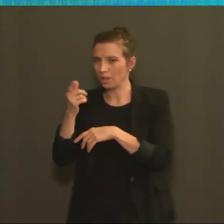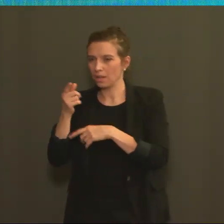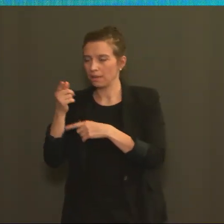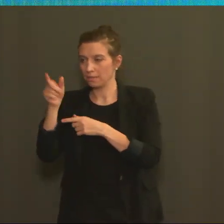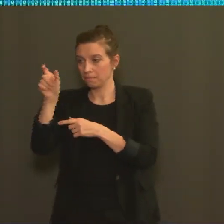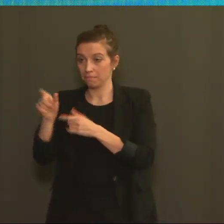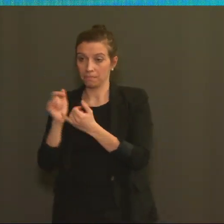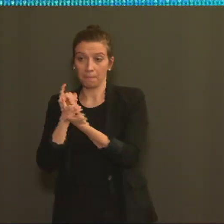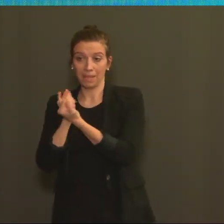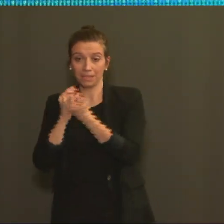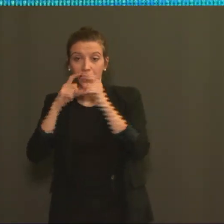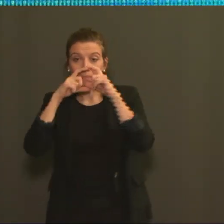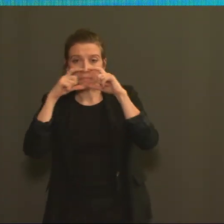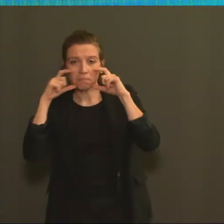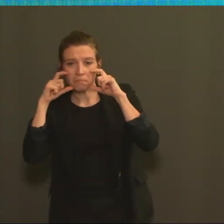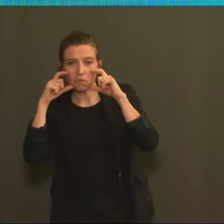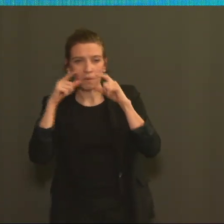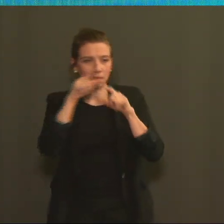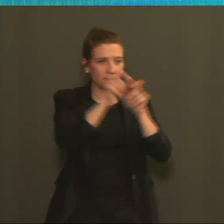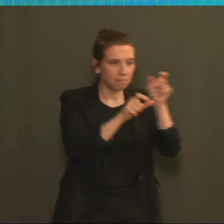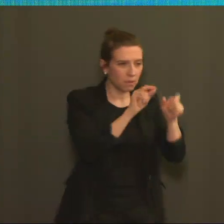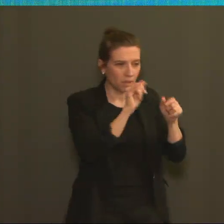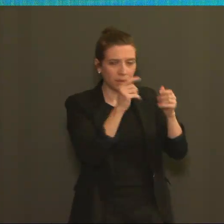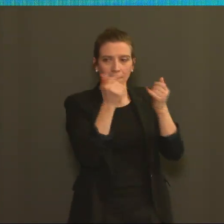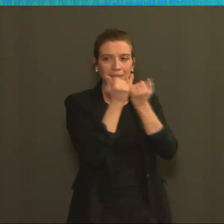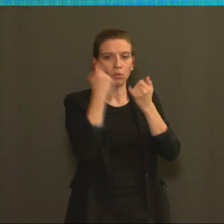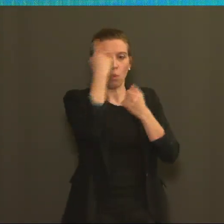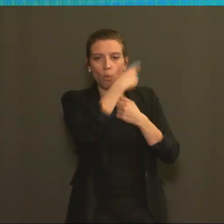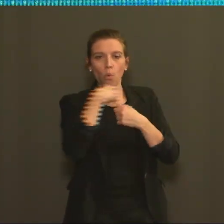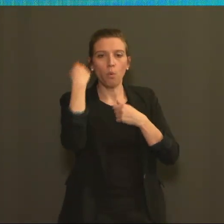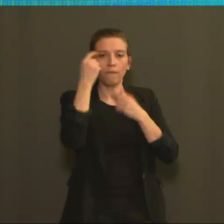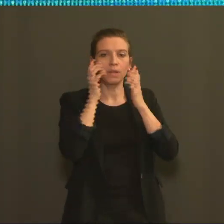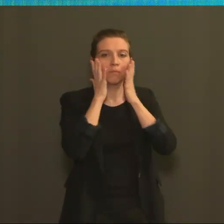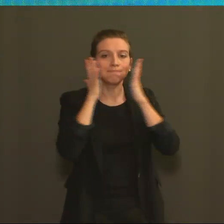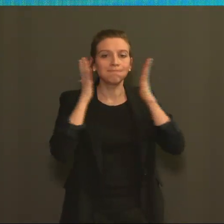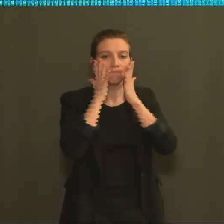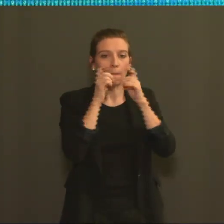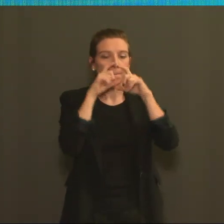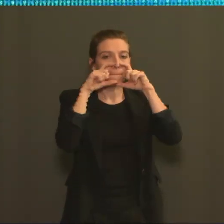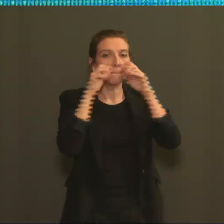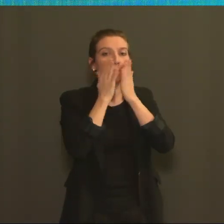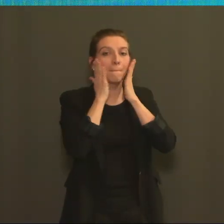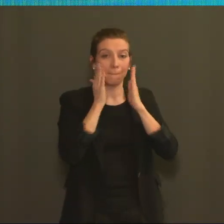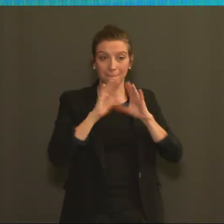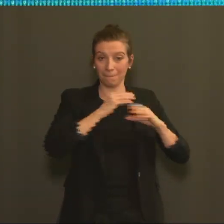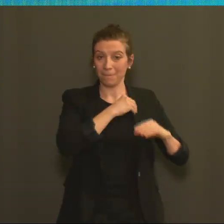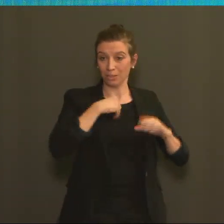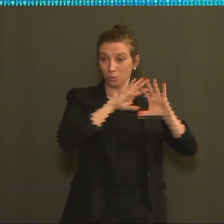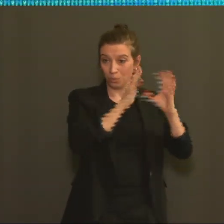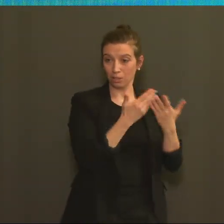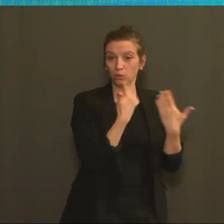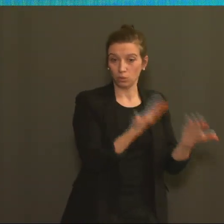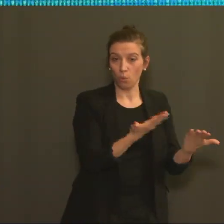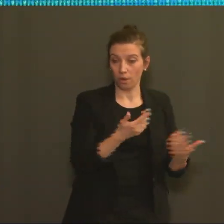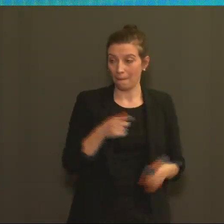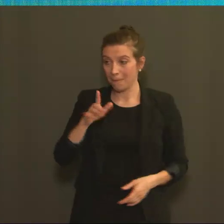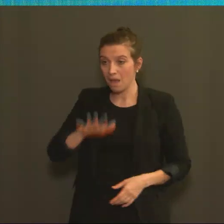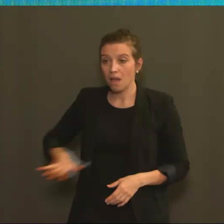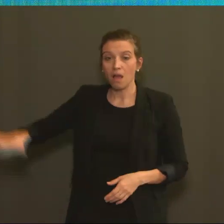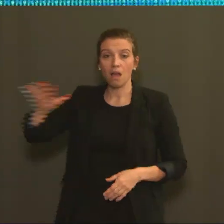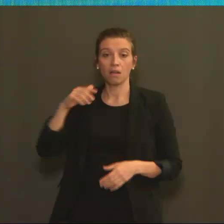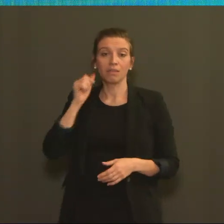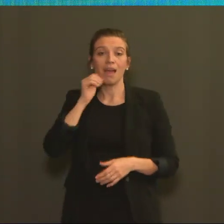algemene publiek misschien ook wel een laatste belangrijke punt misschien nog belangrijker dan het type masker